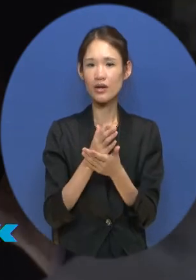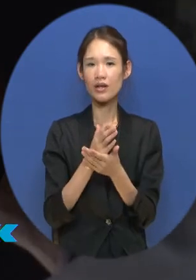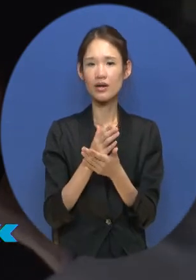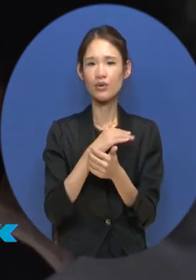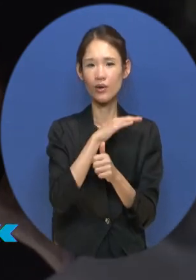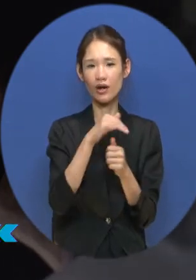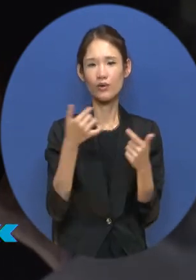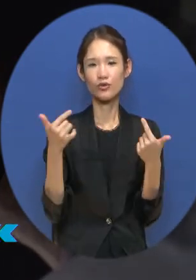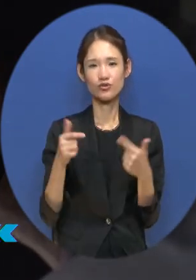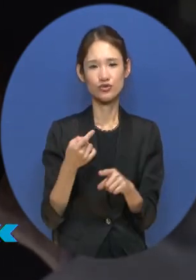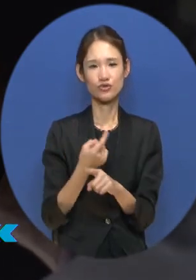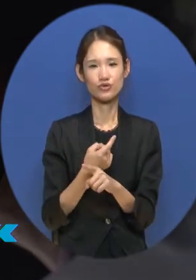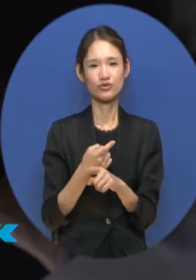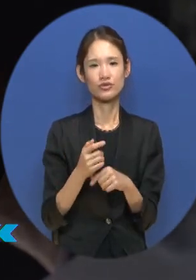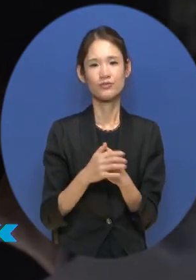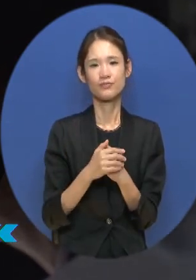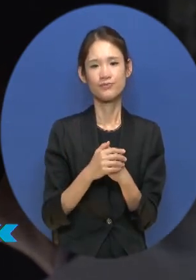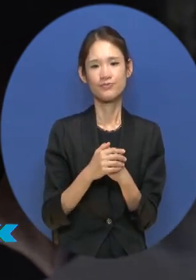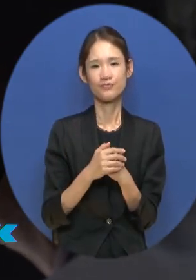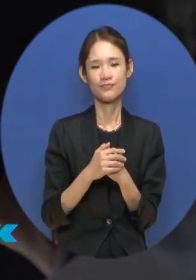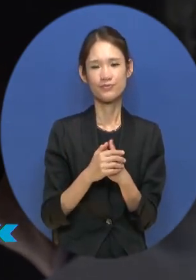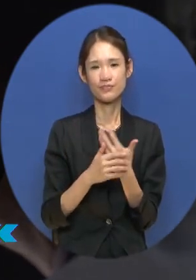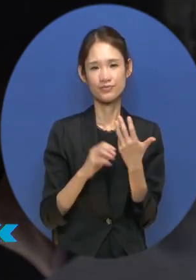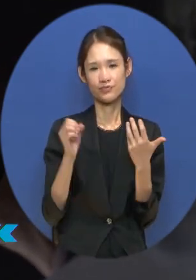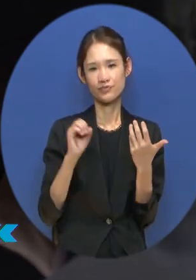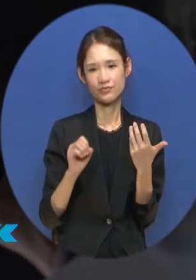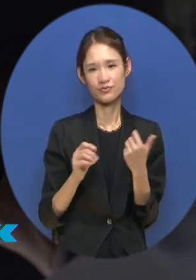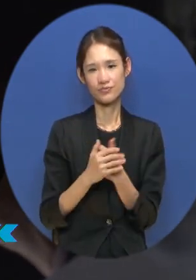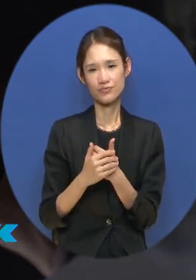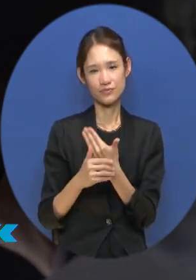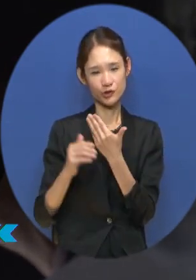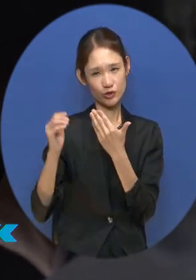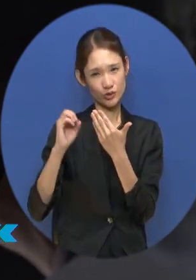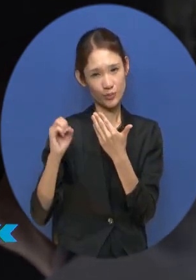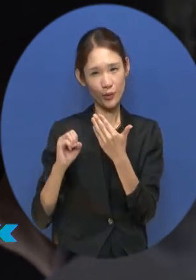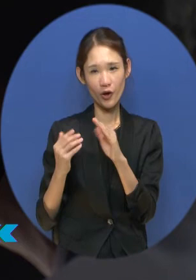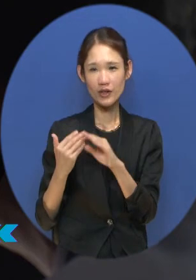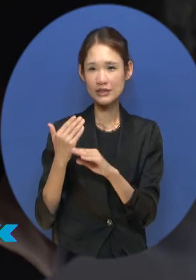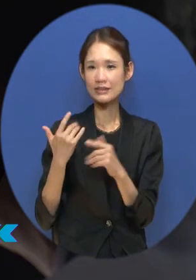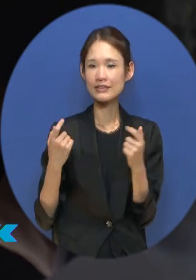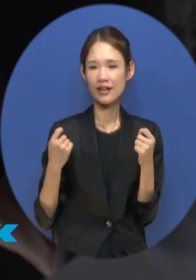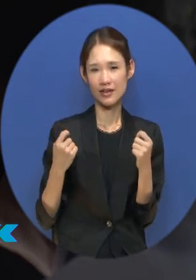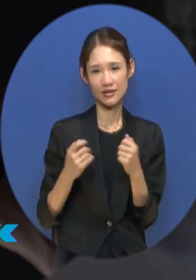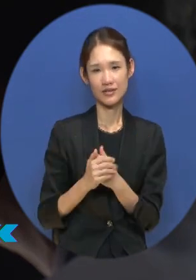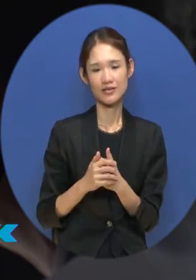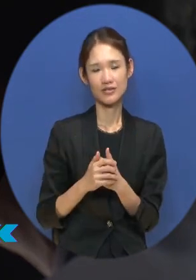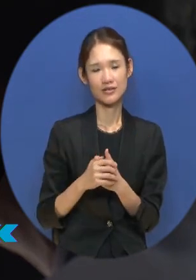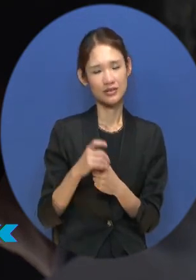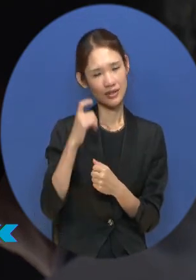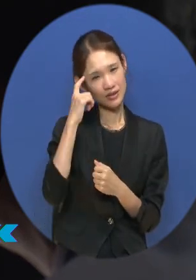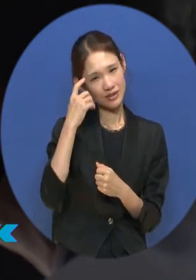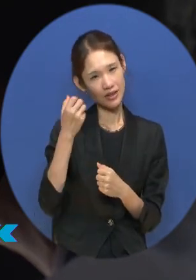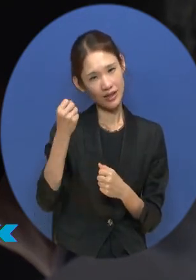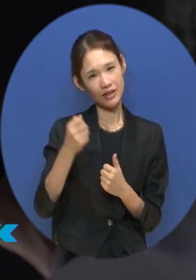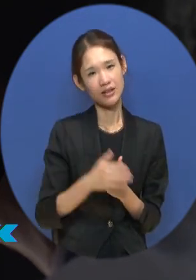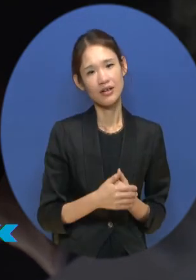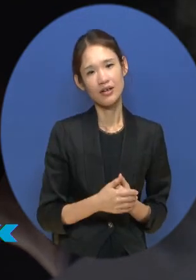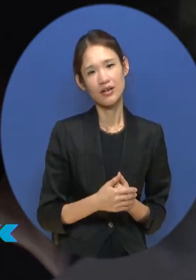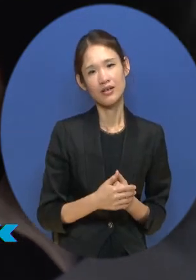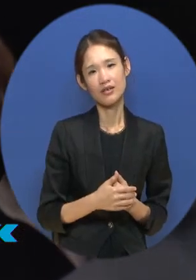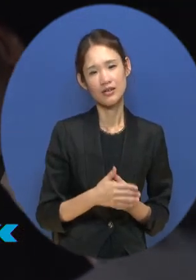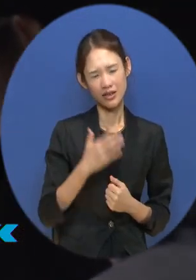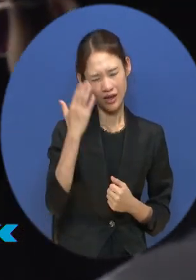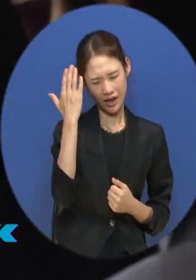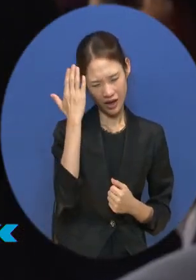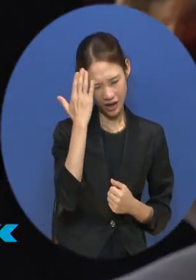변화가 적은 실내 공간에서 생활이 80% 아니 90% 이상 될 수 있다고 봅니다. 네. 그래서 이제